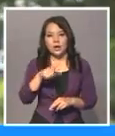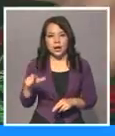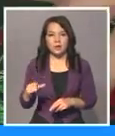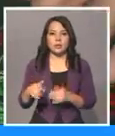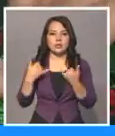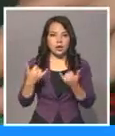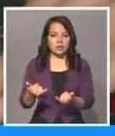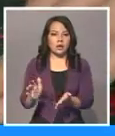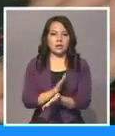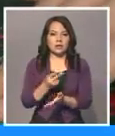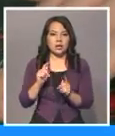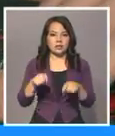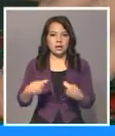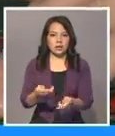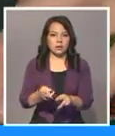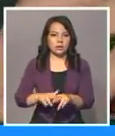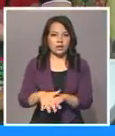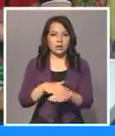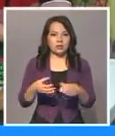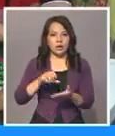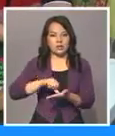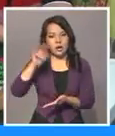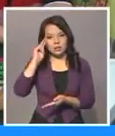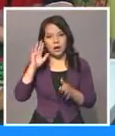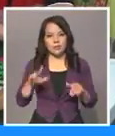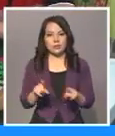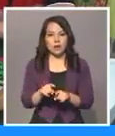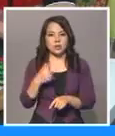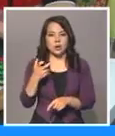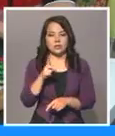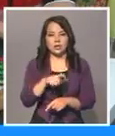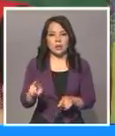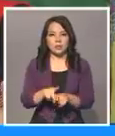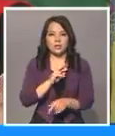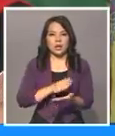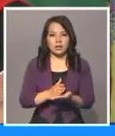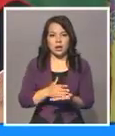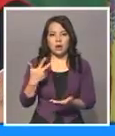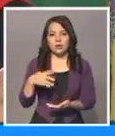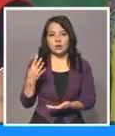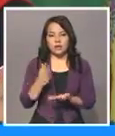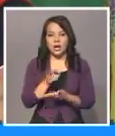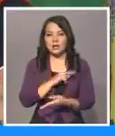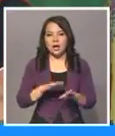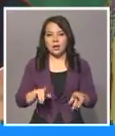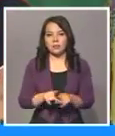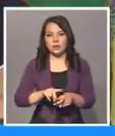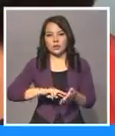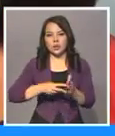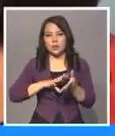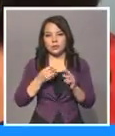бөлінеді. Биыл Жамбыл облысы бойынша кәсіпкерлік курстарынан 300-дей азамат өткен. Олардың 34-і кәсіпкерлік жоспарына сәйкес